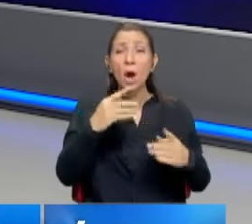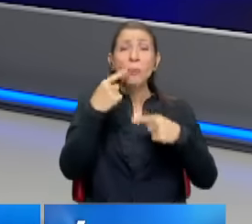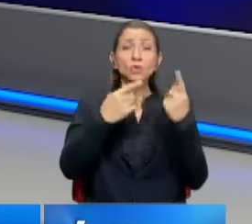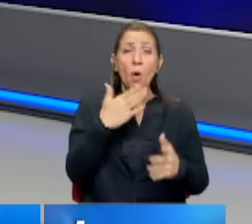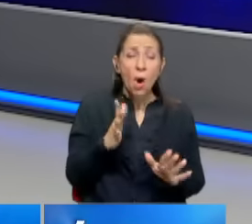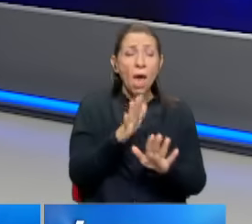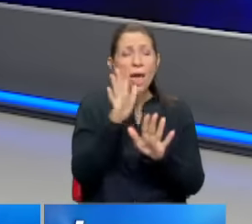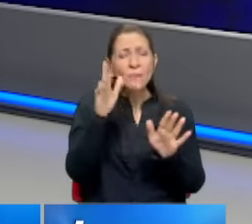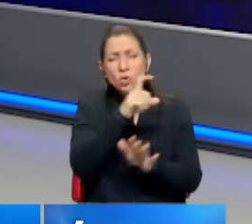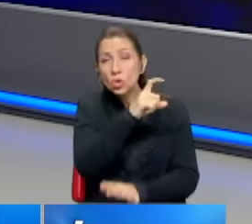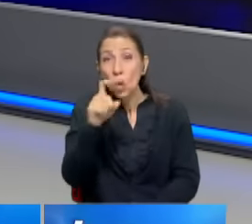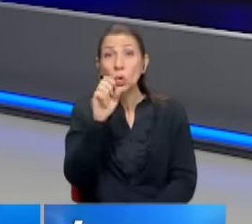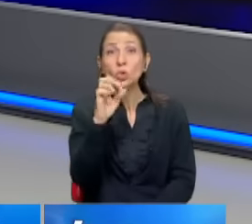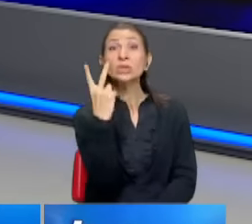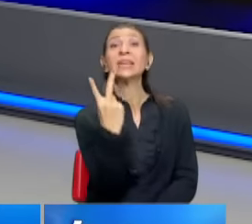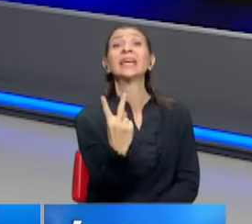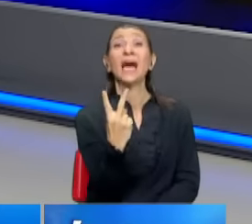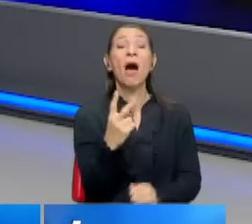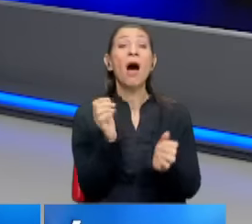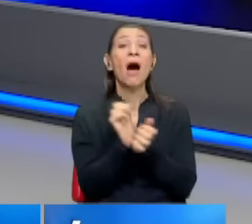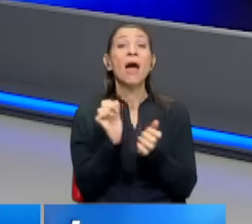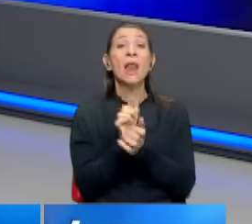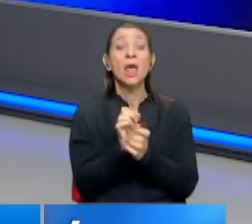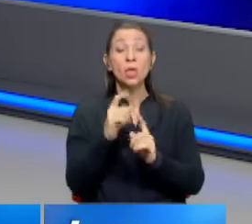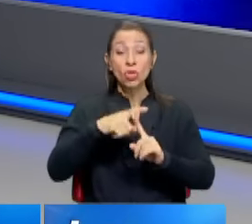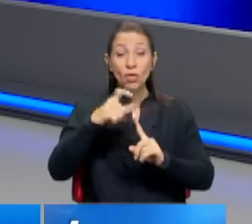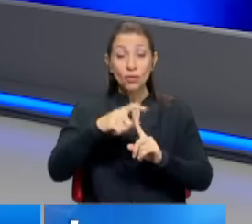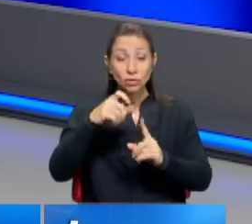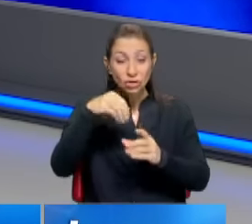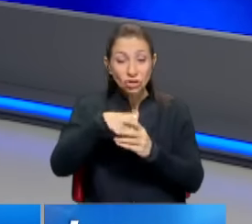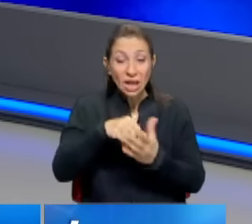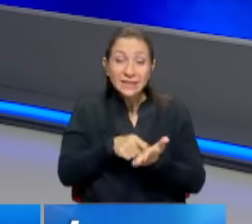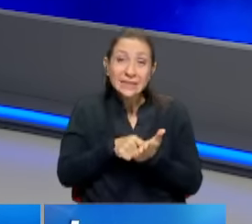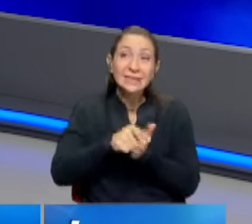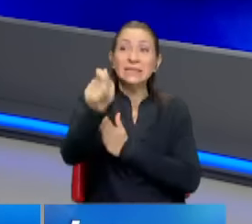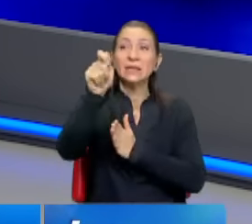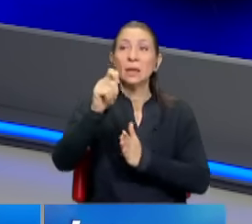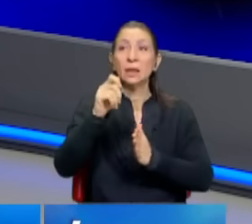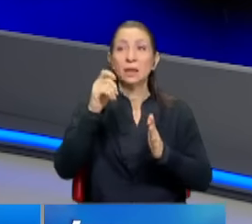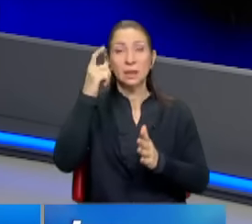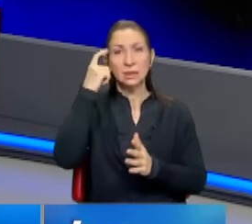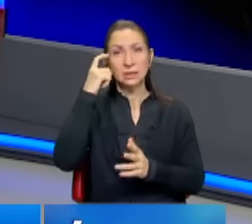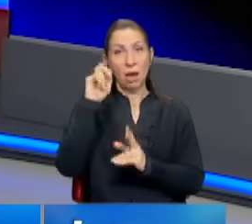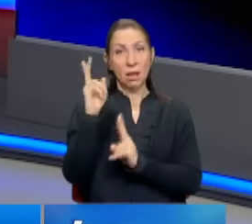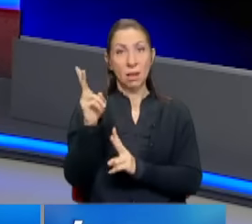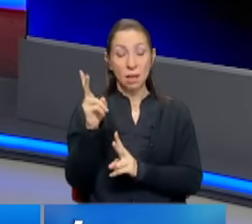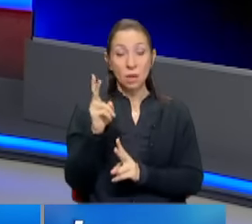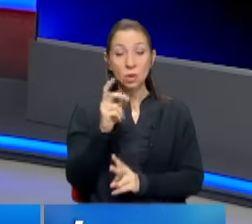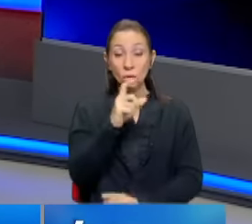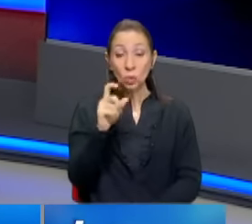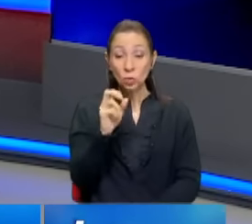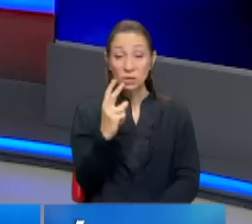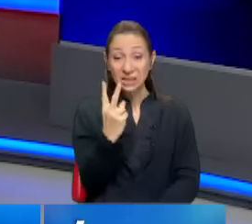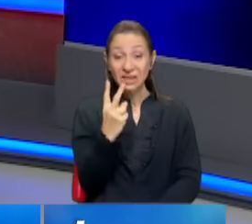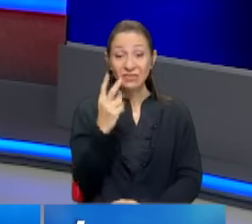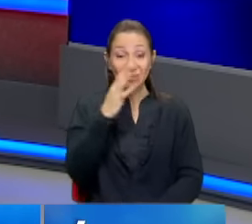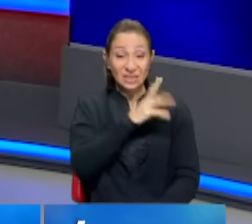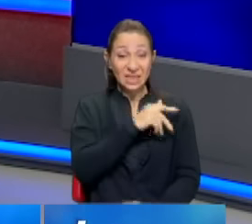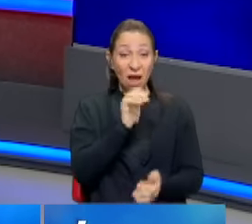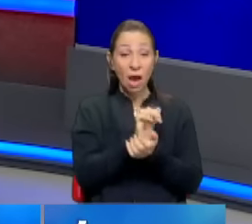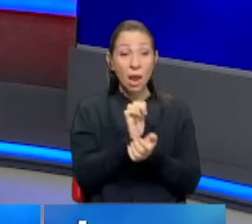amcalar. 902 aileyi nüfus kaydından sildi İsrail düzenlediği saldırılarla. 902 Filistinli aile artık